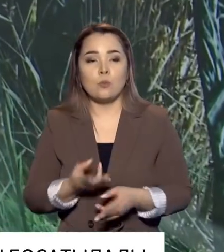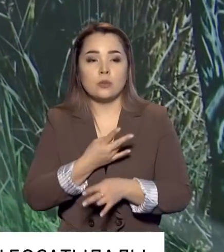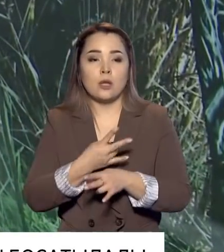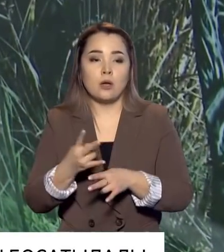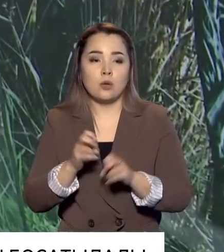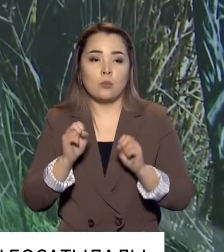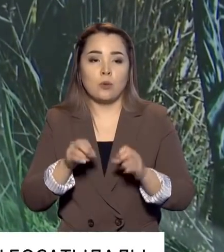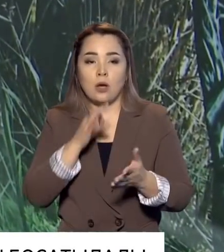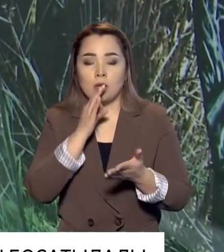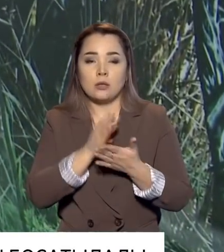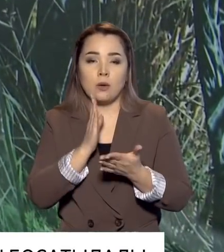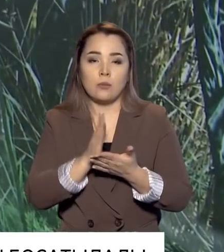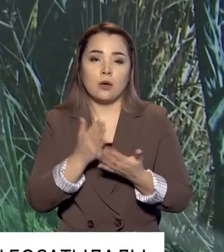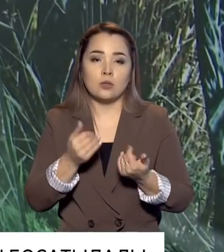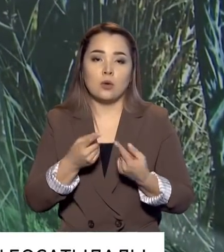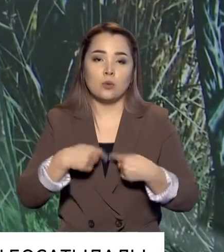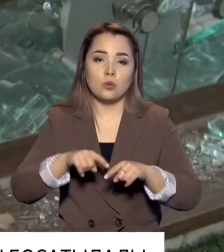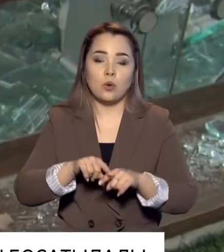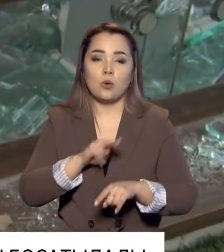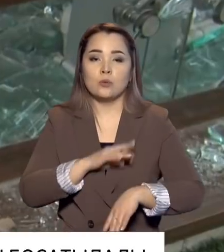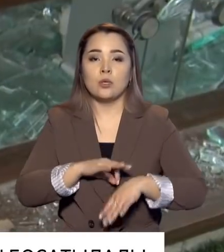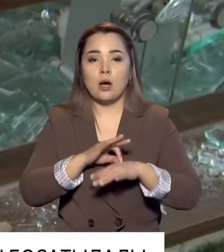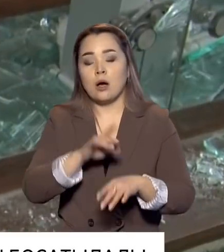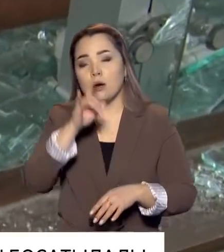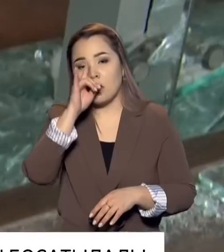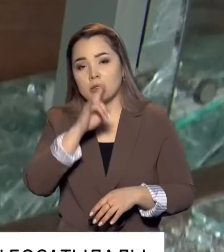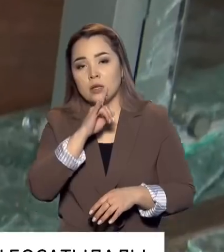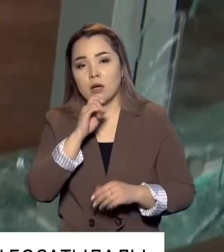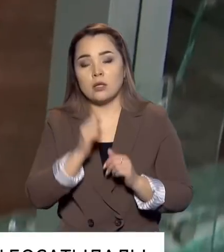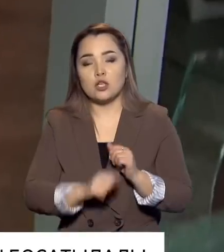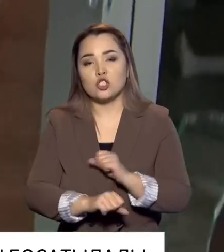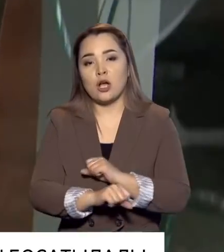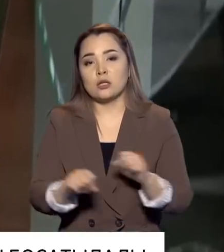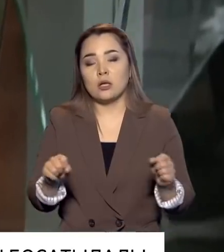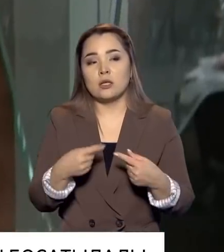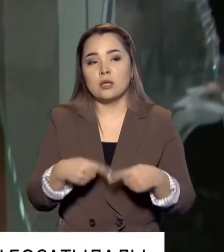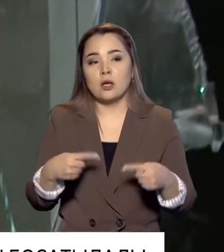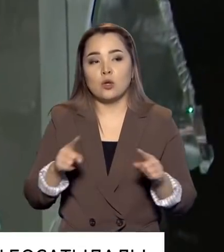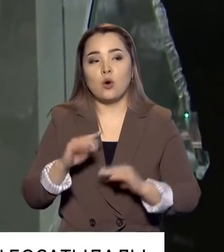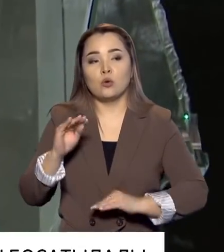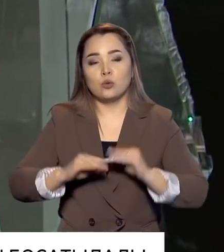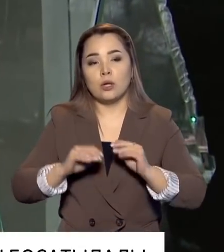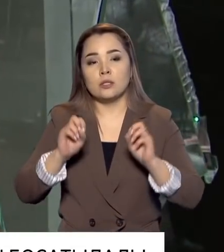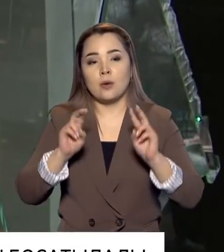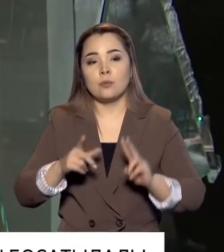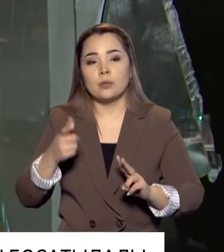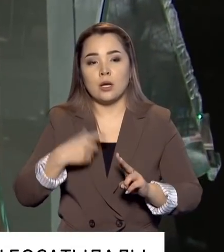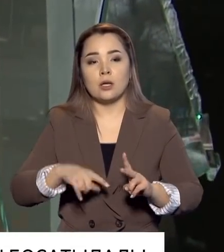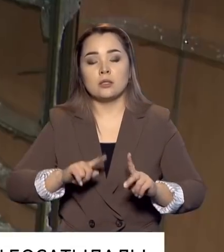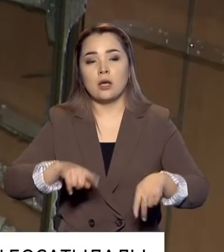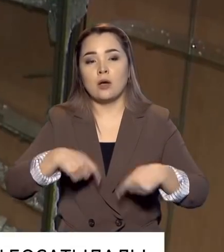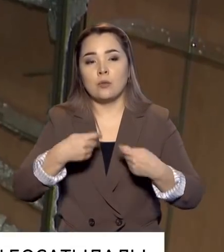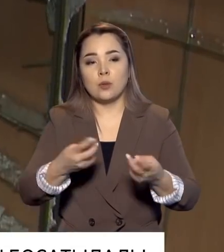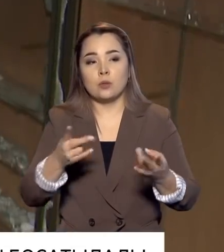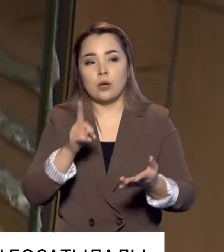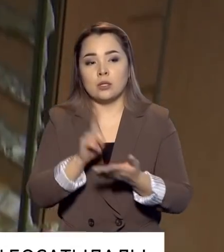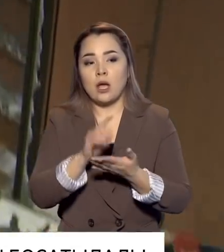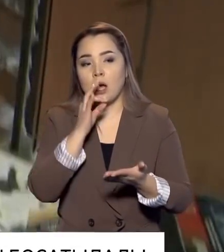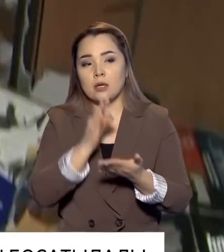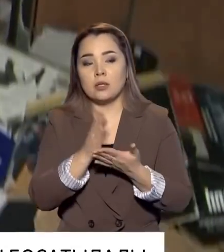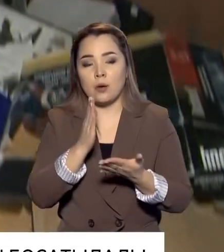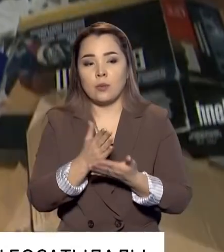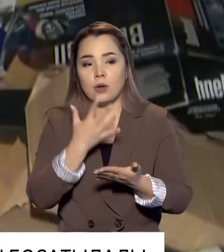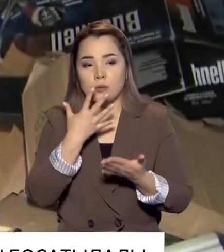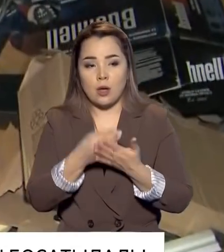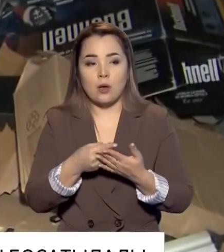қауіп төндіруі мүмкін. Осы ретте құзырлы орган қазақстандықтарға жарылғыш заттар мен арнайы құралдарды өз еркімен тапсыруға шақырады. Егер